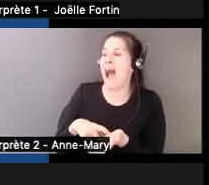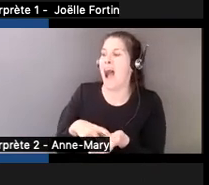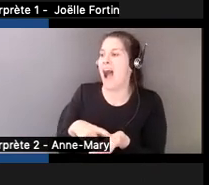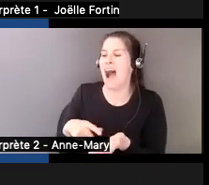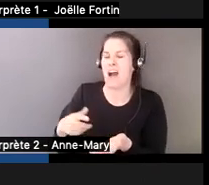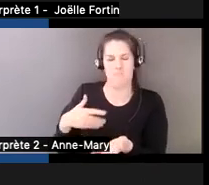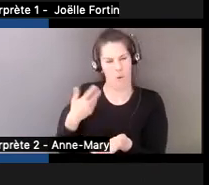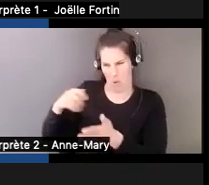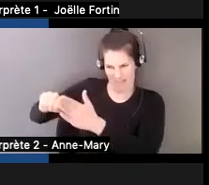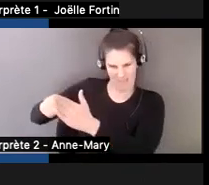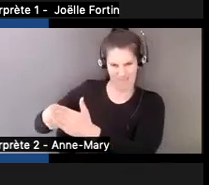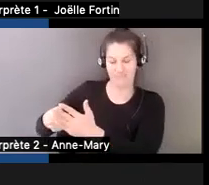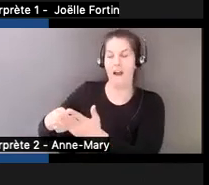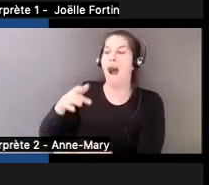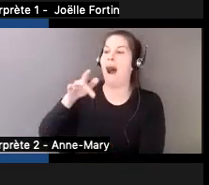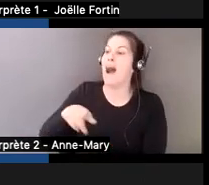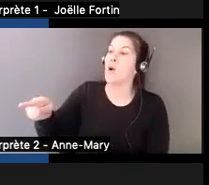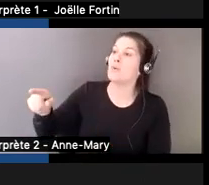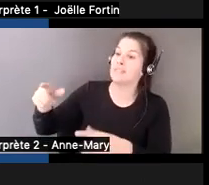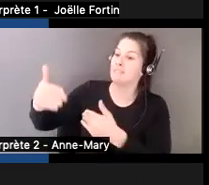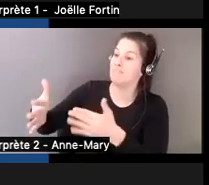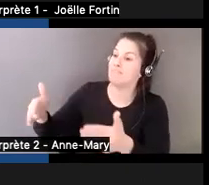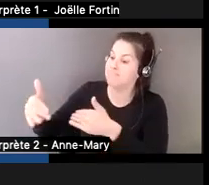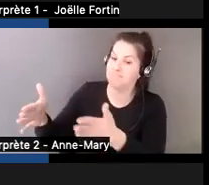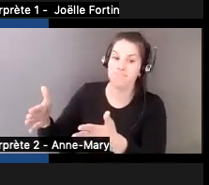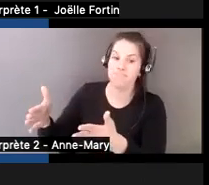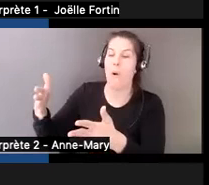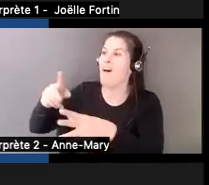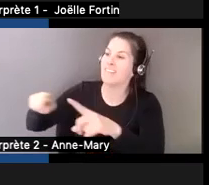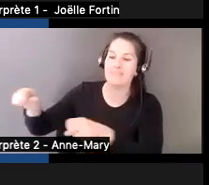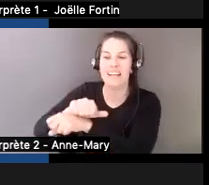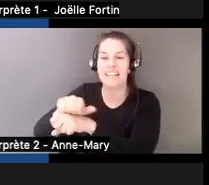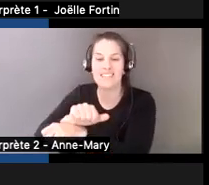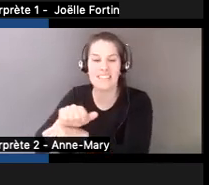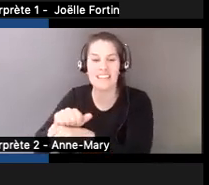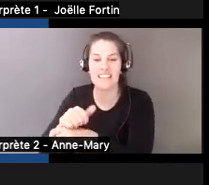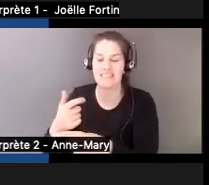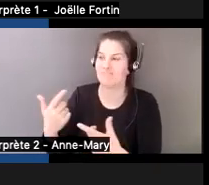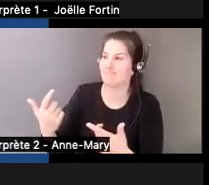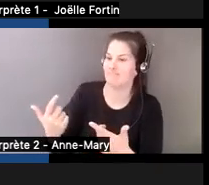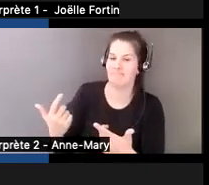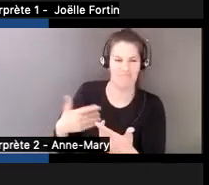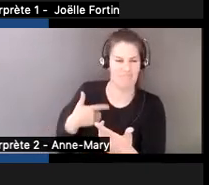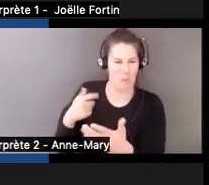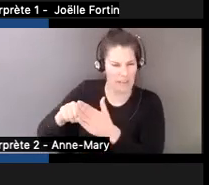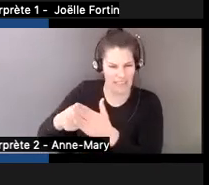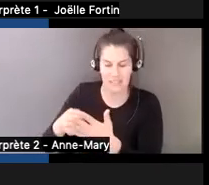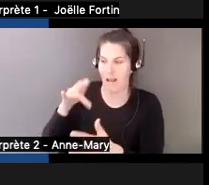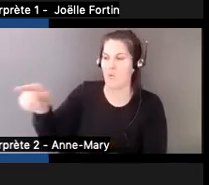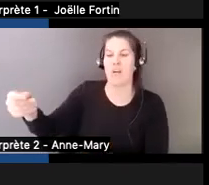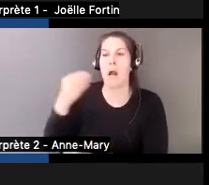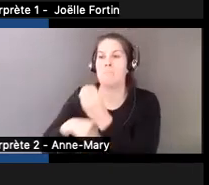lui ai demandé combien sur les 15? Ben, 3 ou 4. D'accord? Pourquoi limiter les autres? On l'a ouvert,